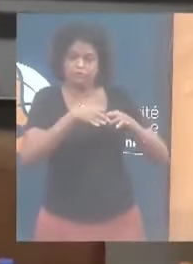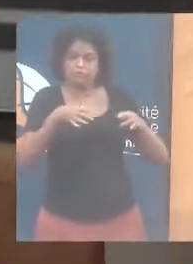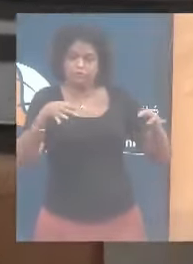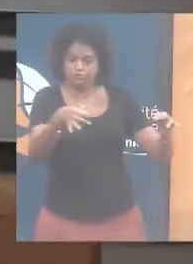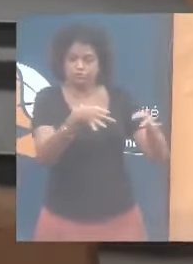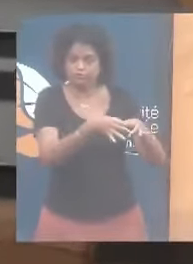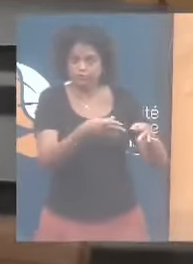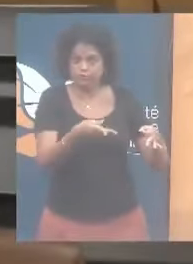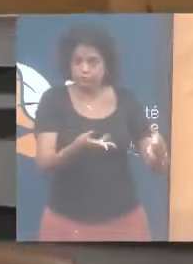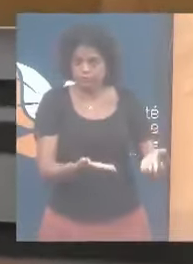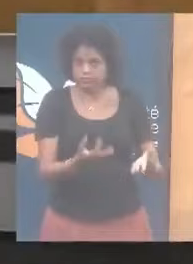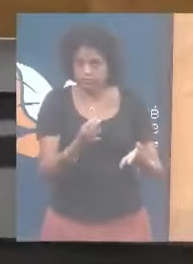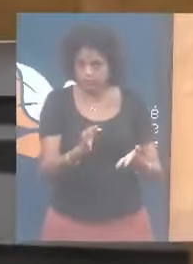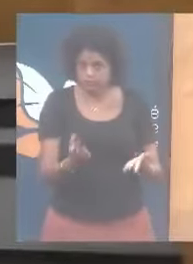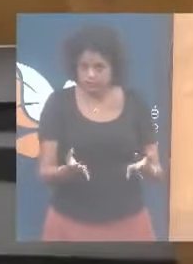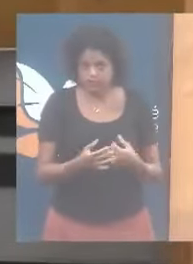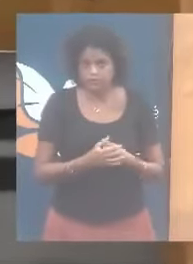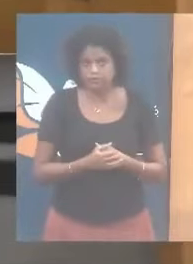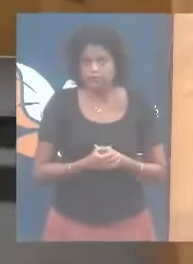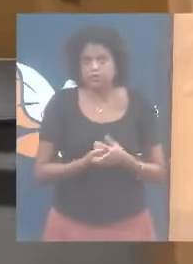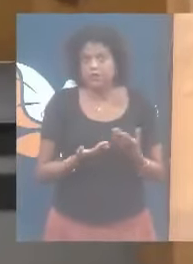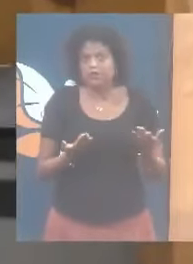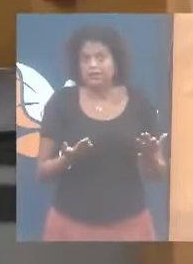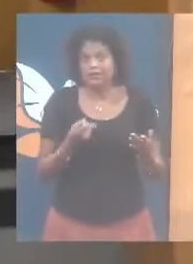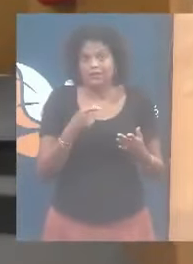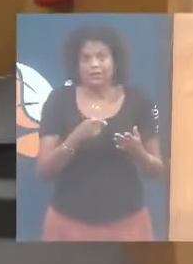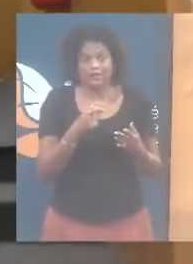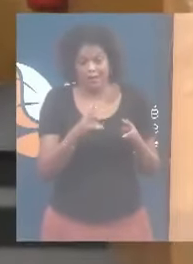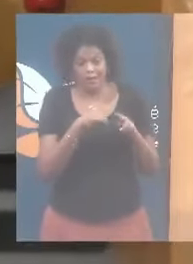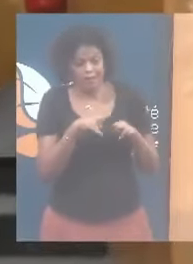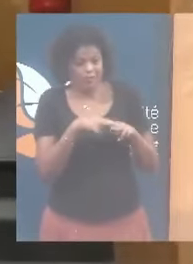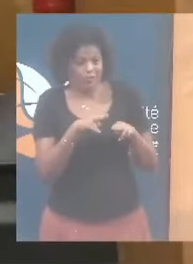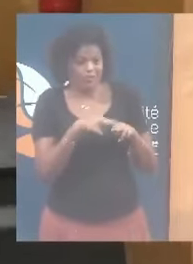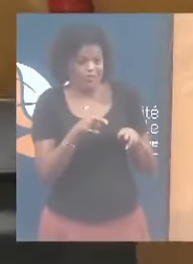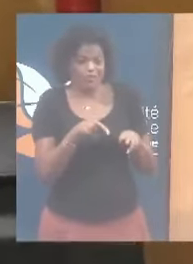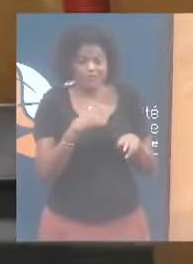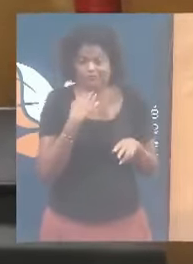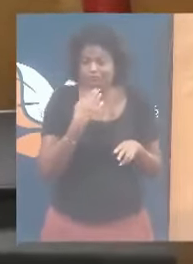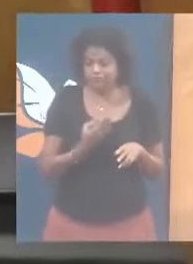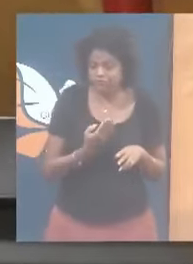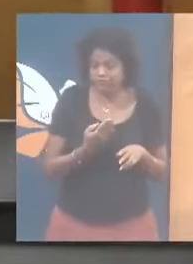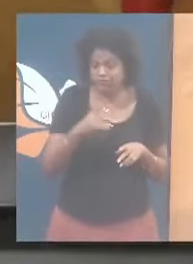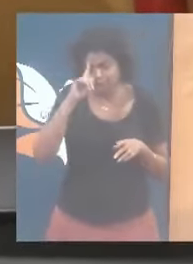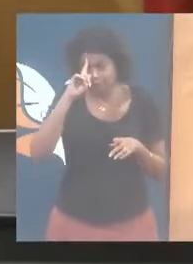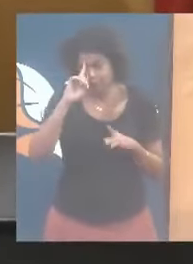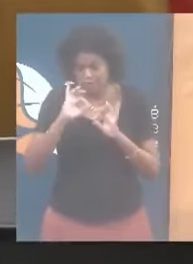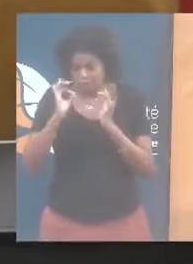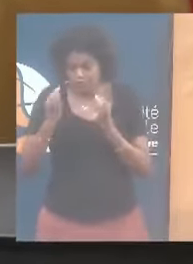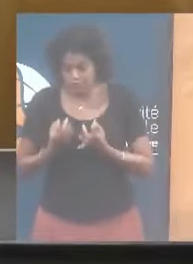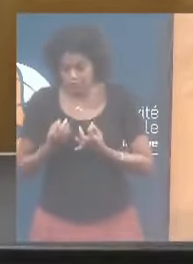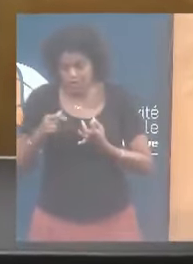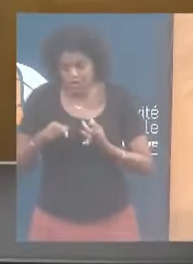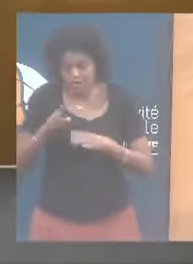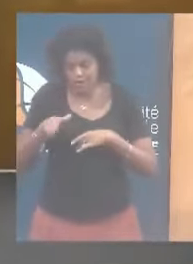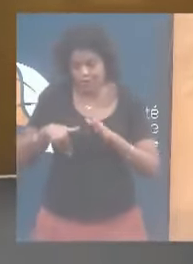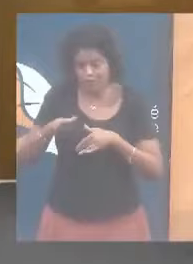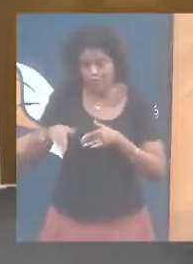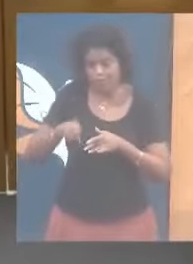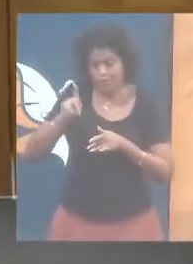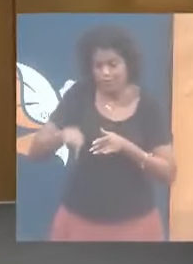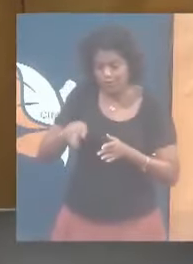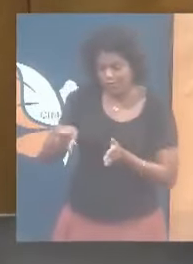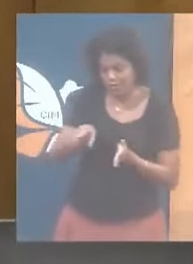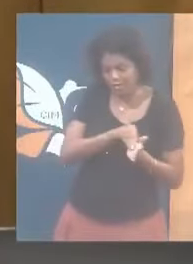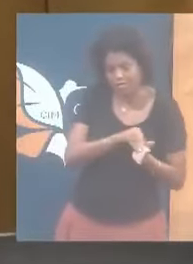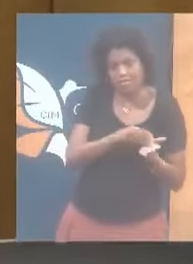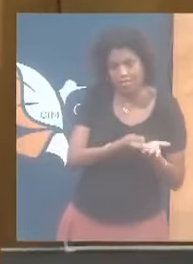immobilier, et qu'il n'avait pas les moyens de les entretenir, puisque évidemment, c'est sur le budget de fonctionnement hein, de la collectivité